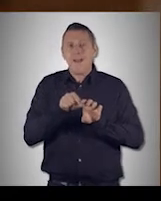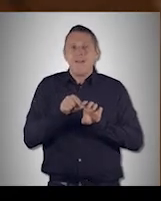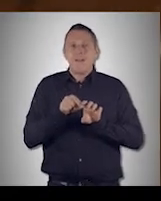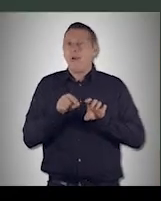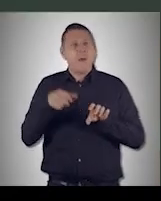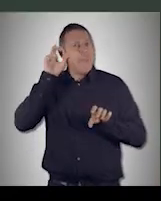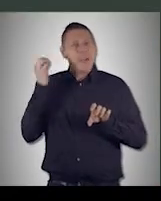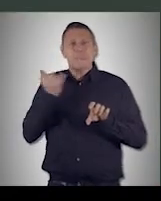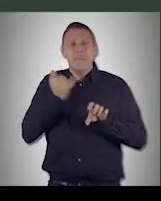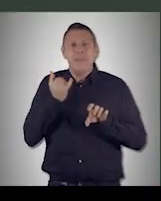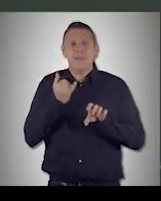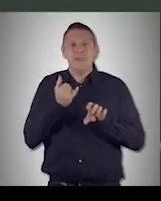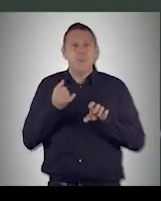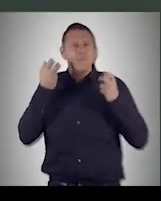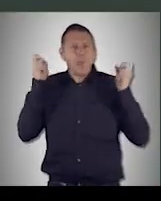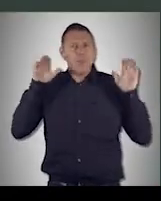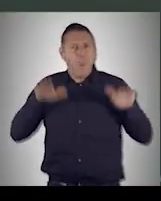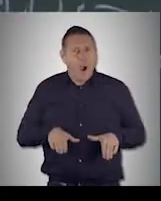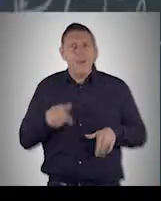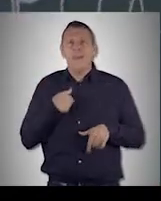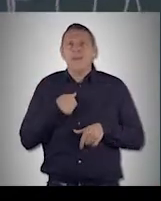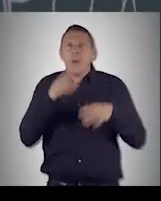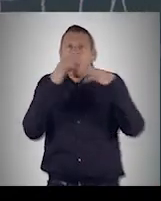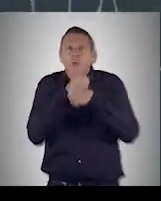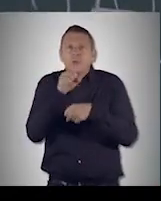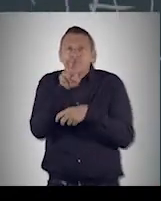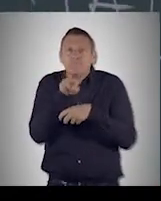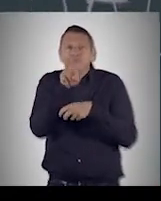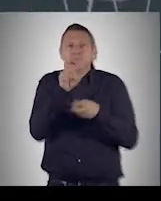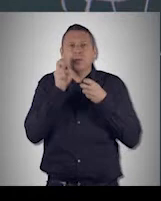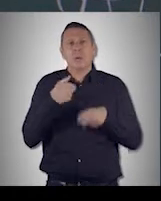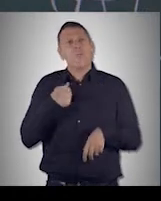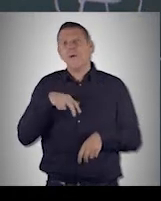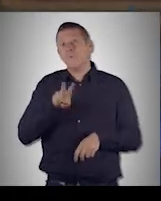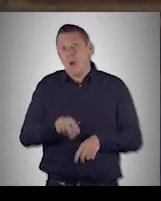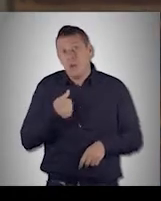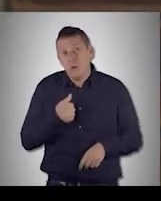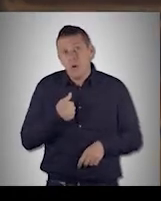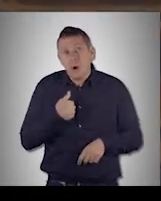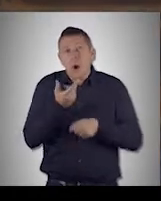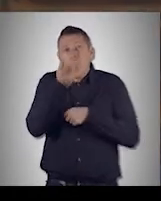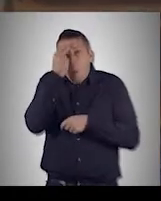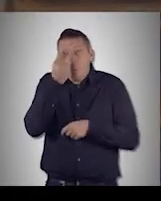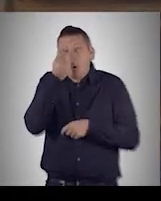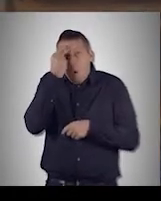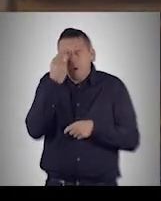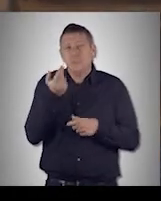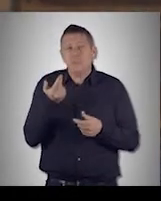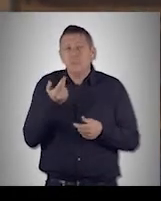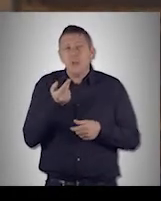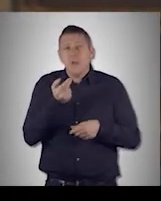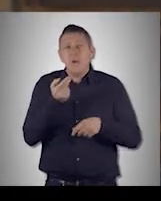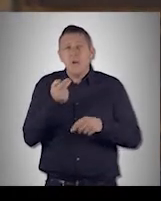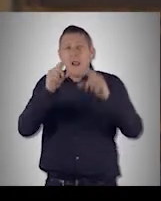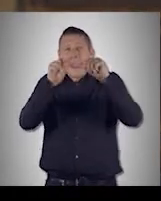que d'être appareillé. Moins perturbé par le bruit, l'élève se concentre beaucoup plus facilement. J'arrive à comprendre parce